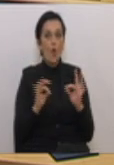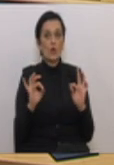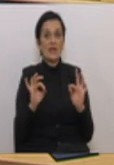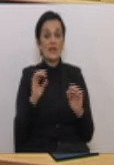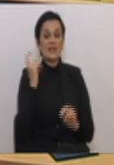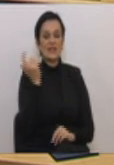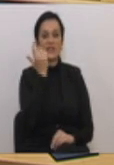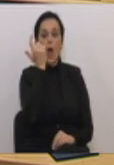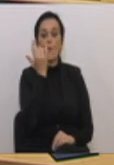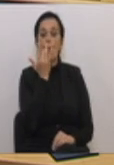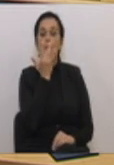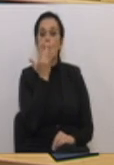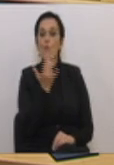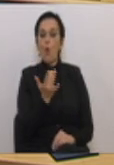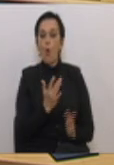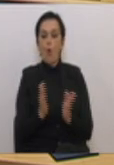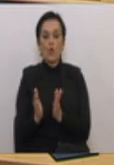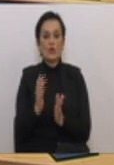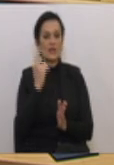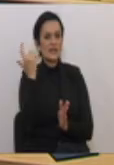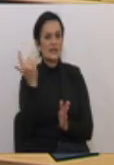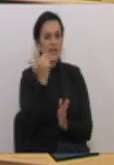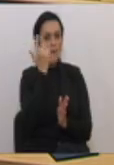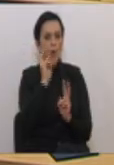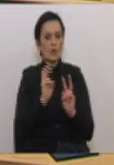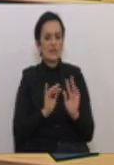დამოუკიდებელი პოლიტიკისგან, დამოუკიდებელი კონიუნქტურისგან,